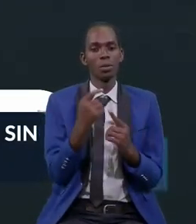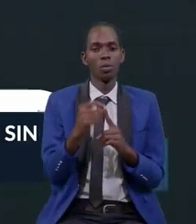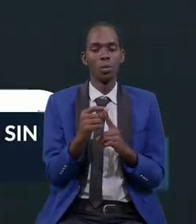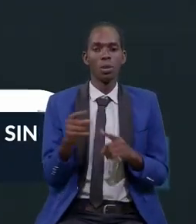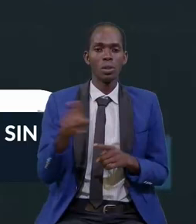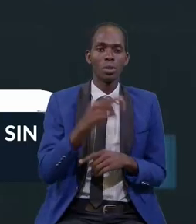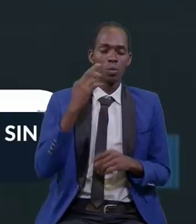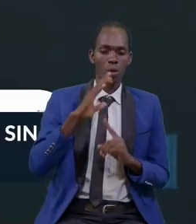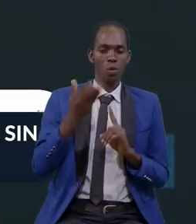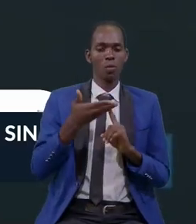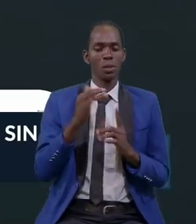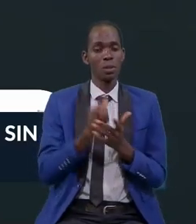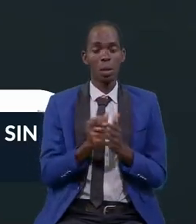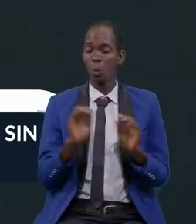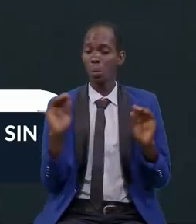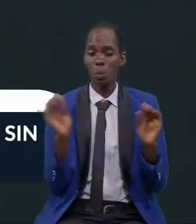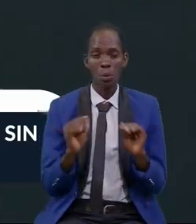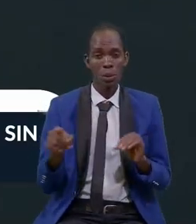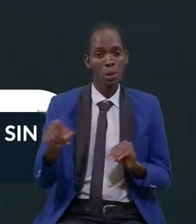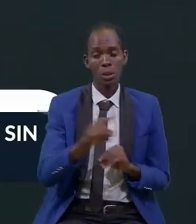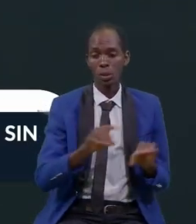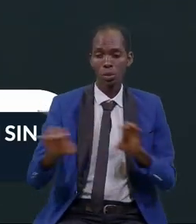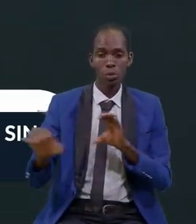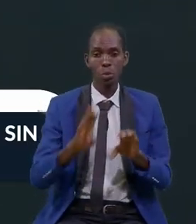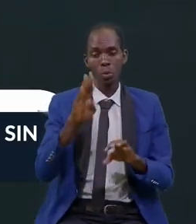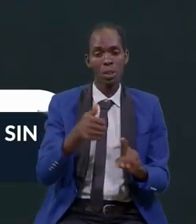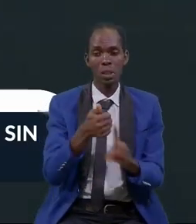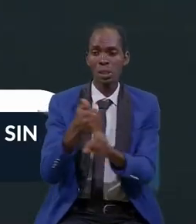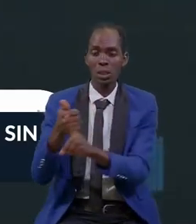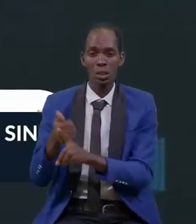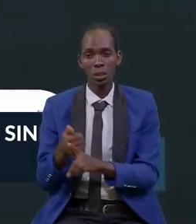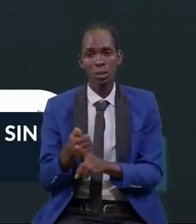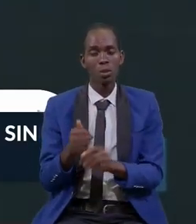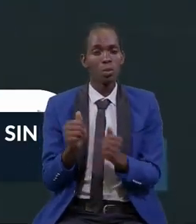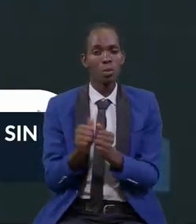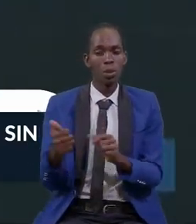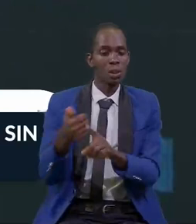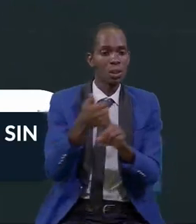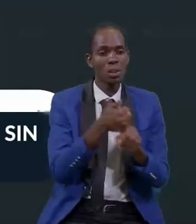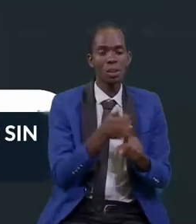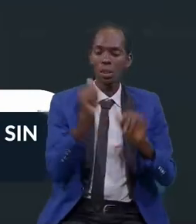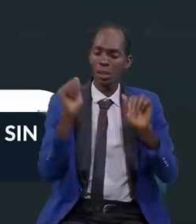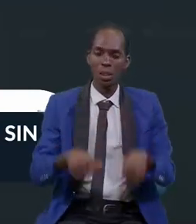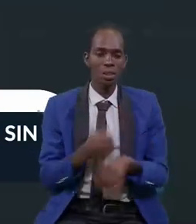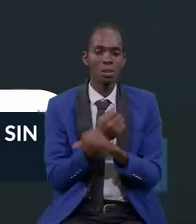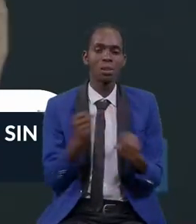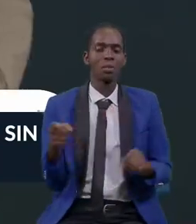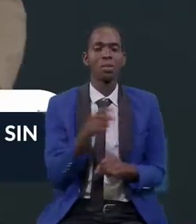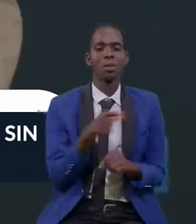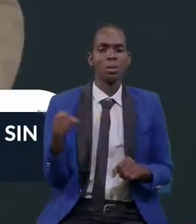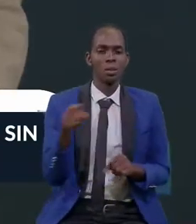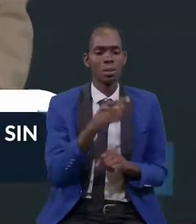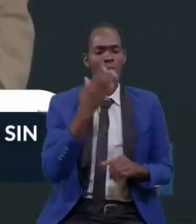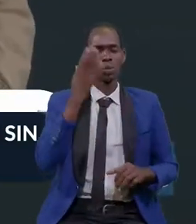convaincus que rien de ce qu'ils pouvaient faire d'eux-mêmes pour eux-mêmes ne pouvait les sauver. Ils étaient